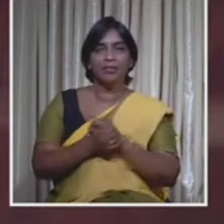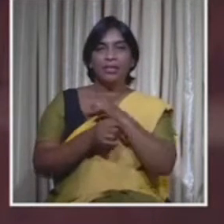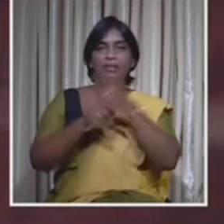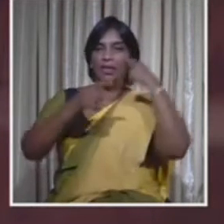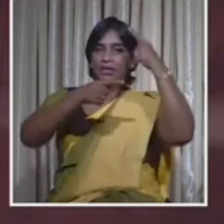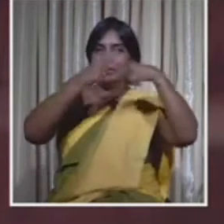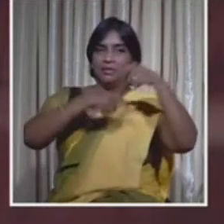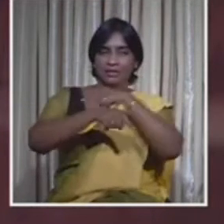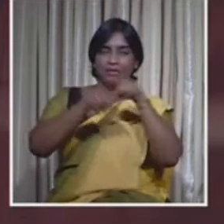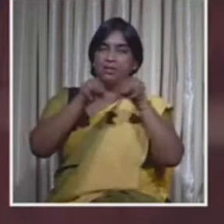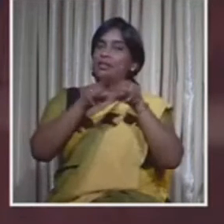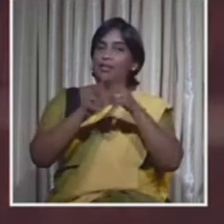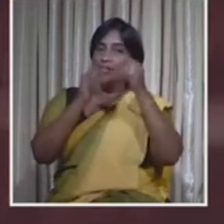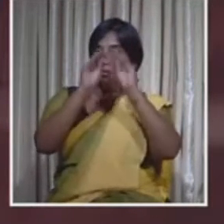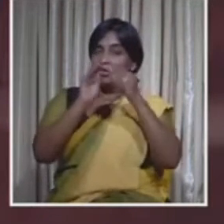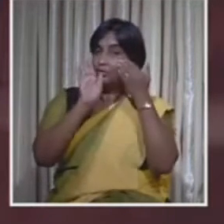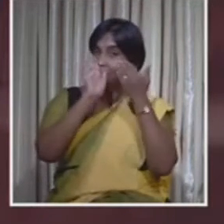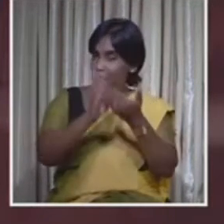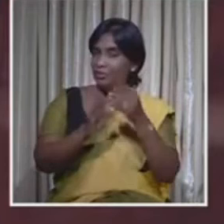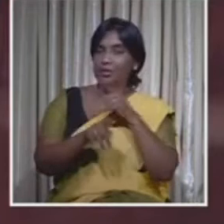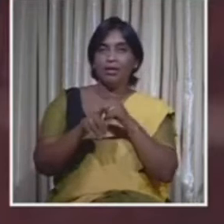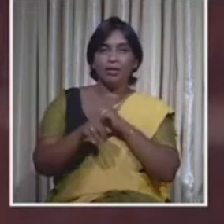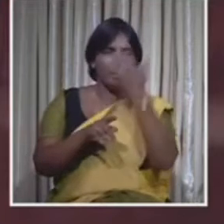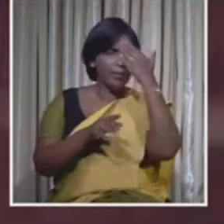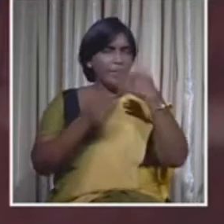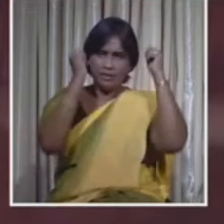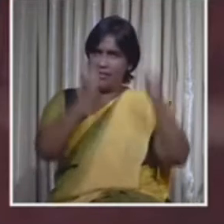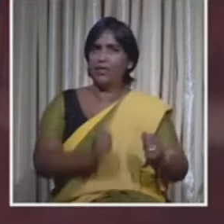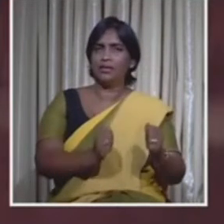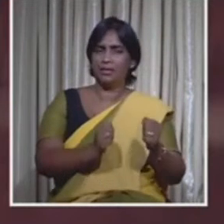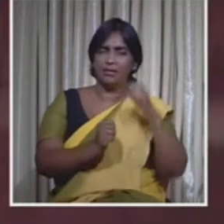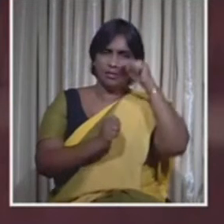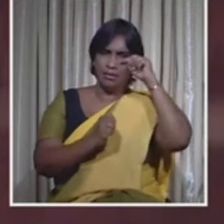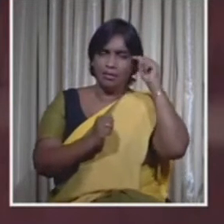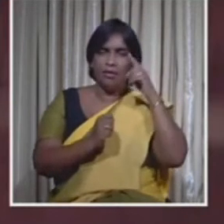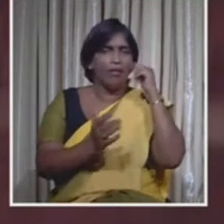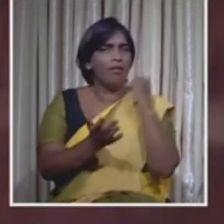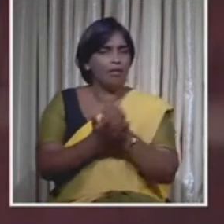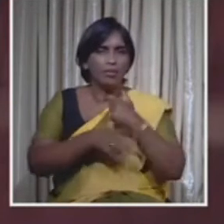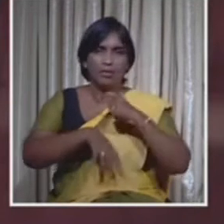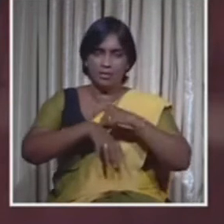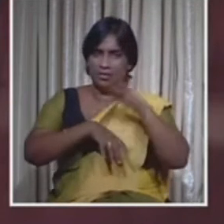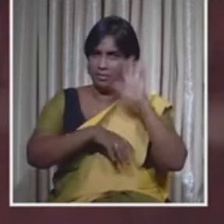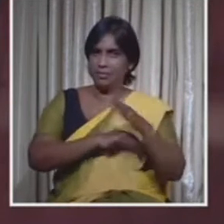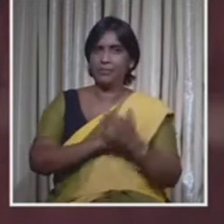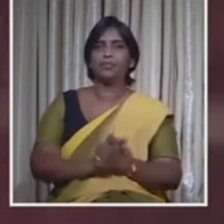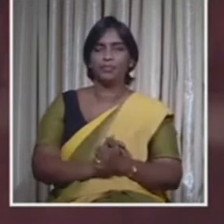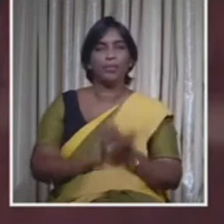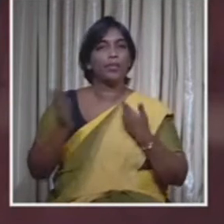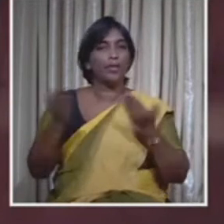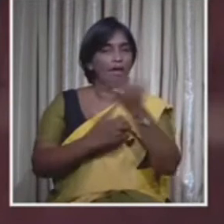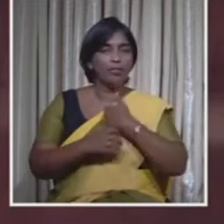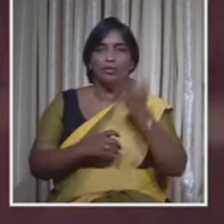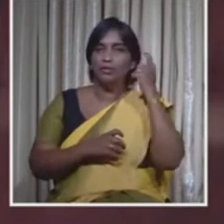අයවැය ඉදිරිපත් කරන්නේ කරුණාකරලා වාඩි වෙන්න බොහොම අමාරු වෙලාවක කතා කරන්න අපි කවුරුත්